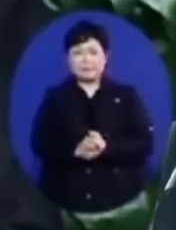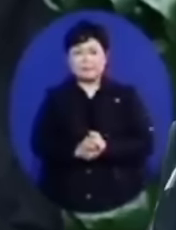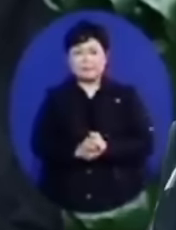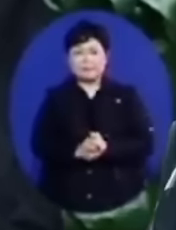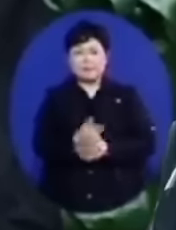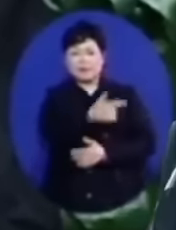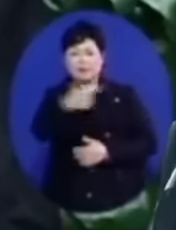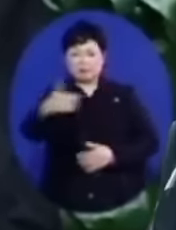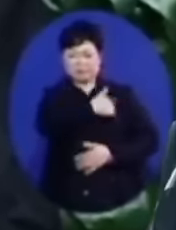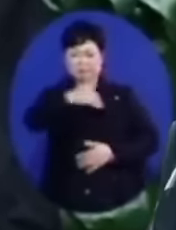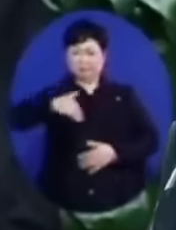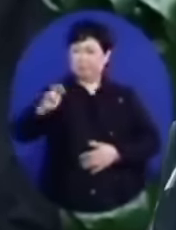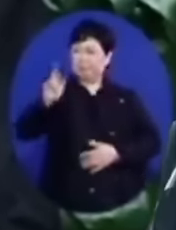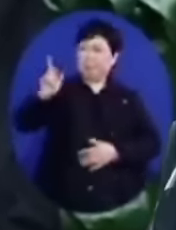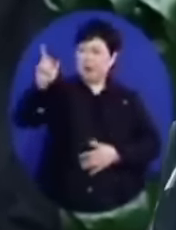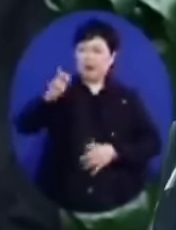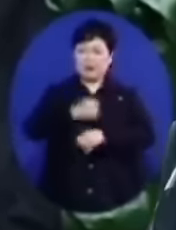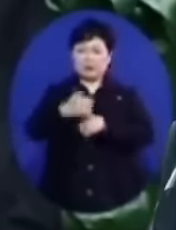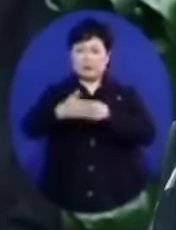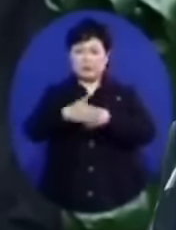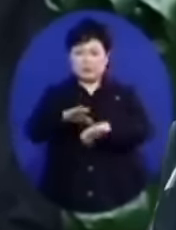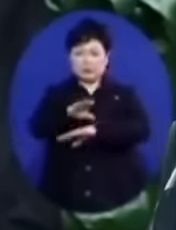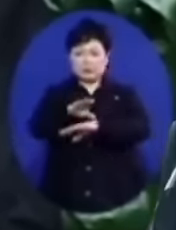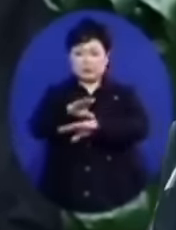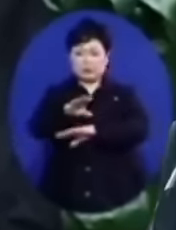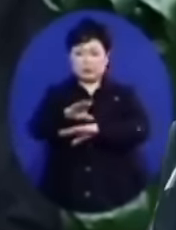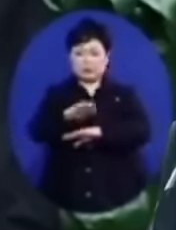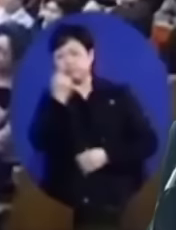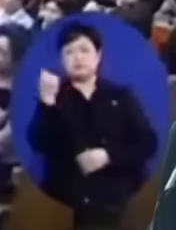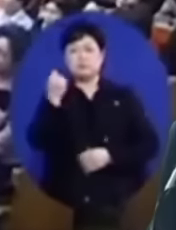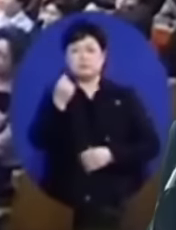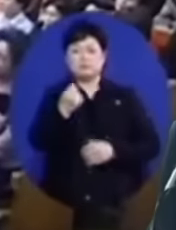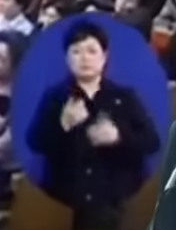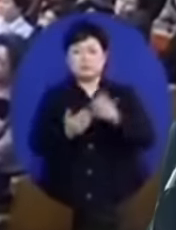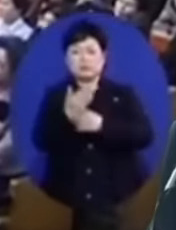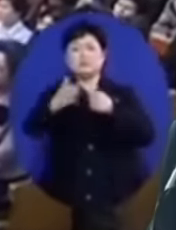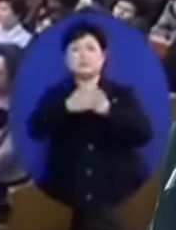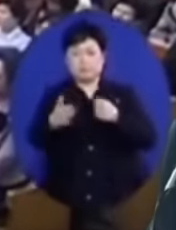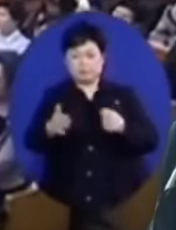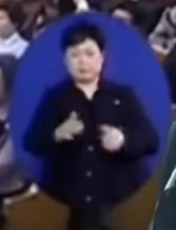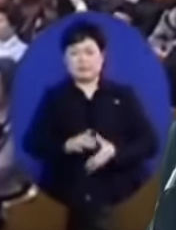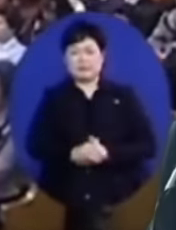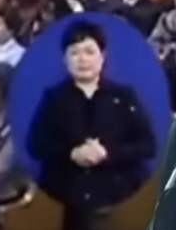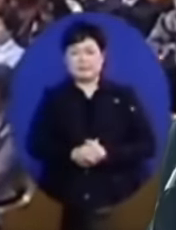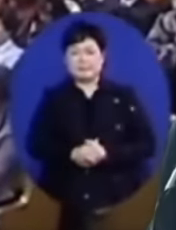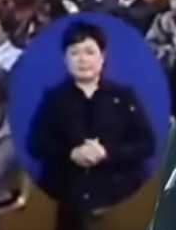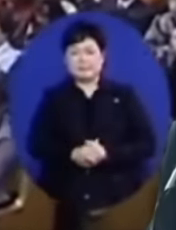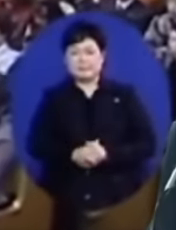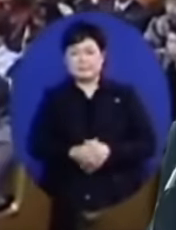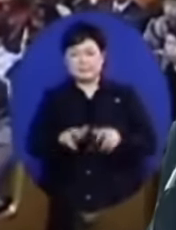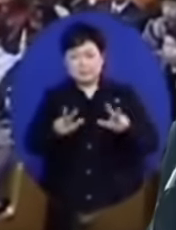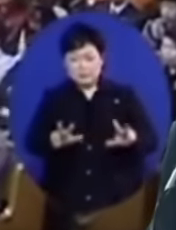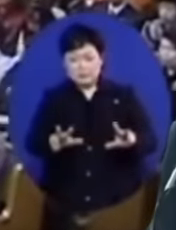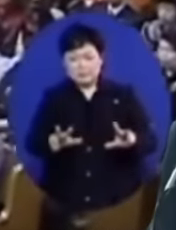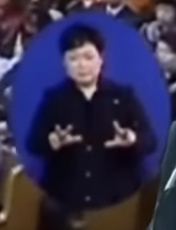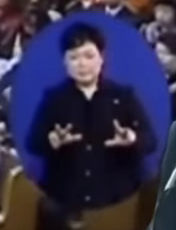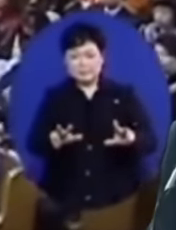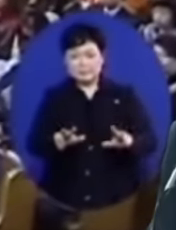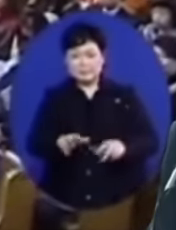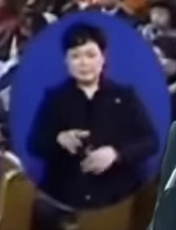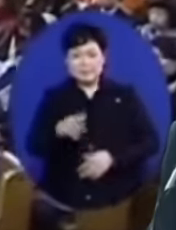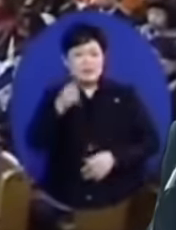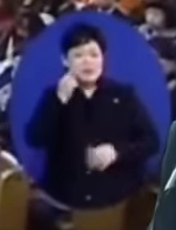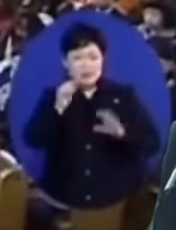너무 자신만만해서 자동차 정비를 잘 못하기 때문인 것입니다. 그러므로 어느 날